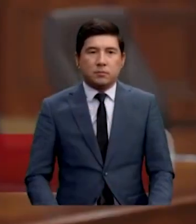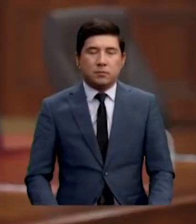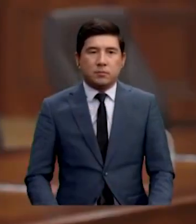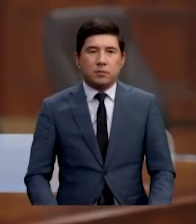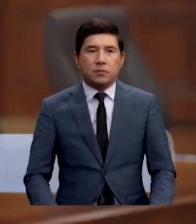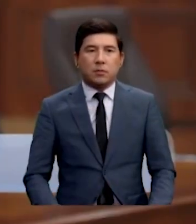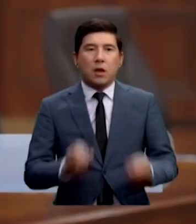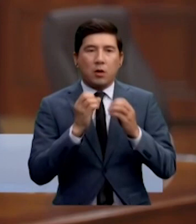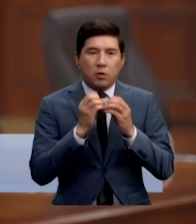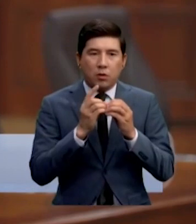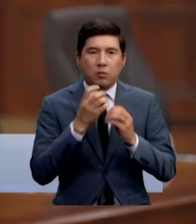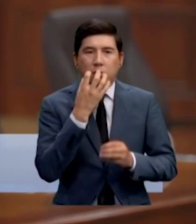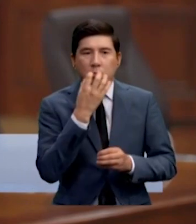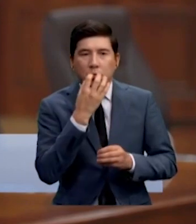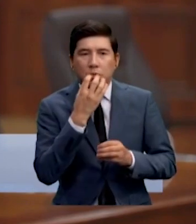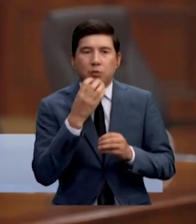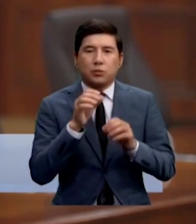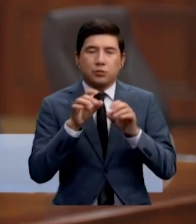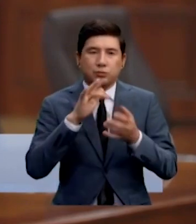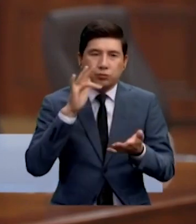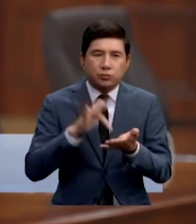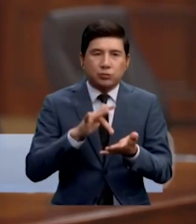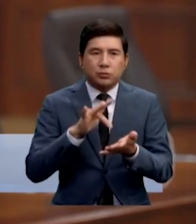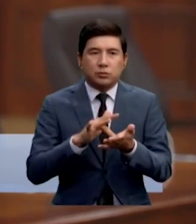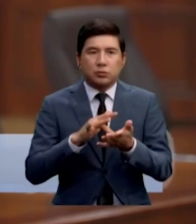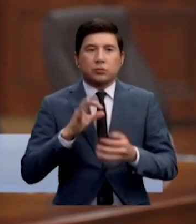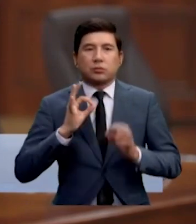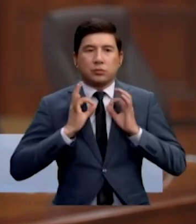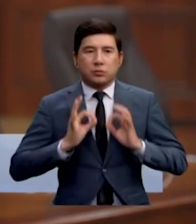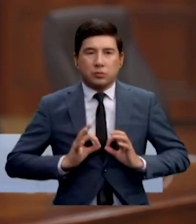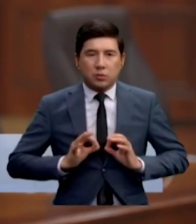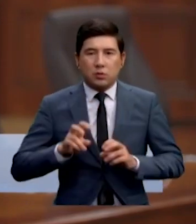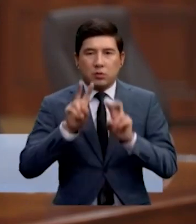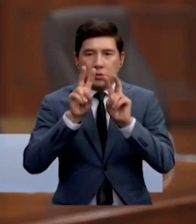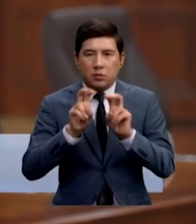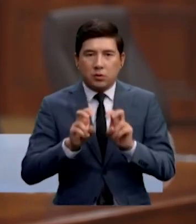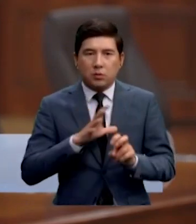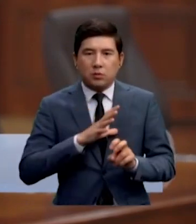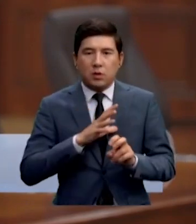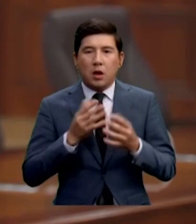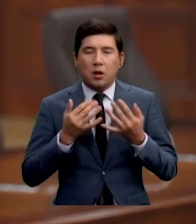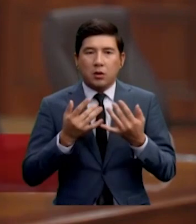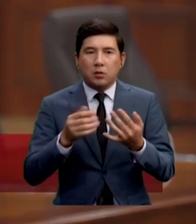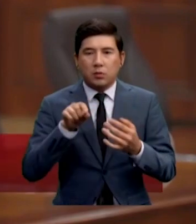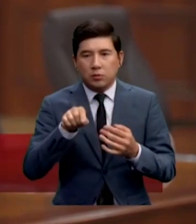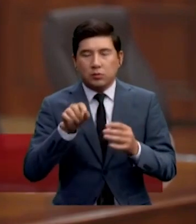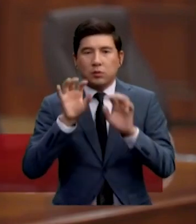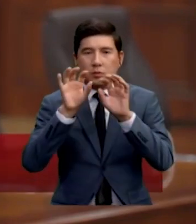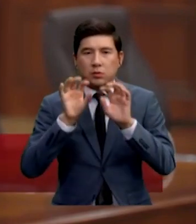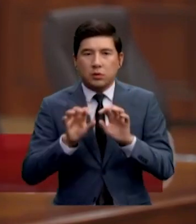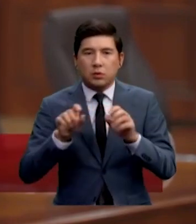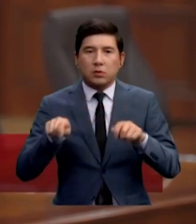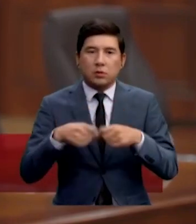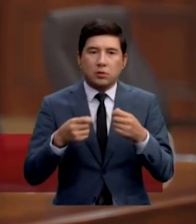11 жеке меншік жылу электр орталығын прокурорлық тексеру нәтижелері қаралды. Олардың кейбірінде жүйелі заң бұзушылықтар